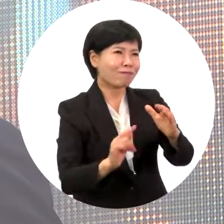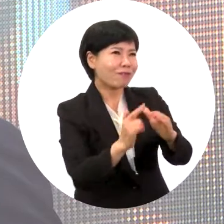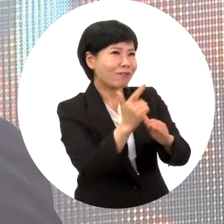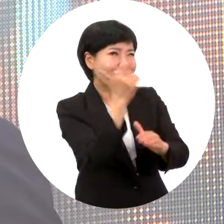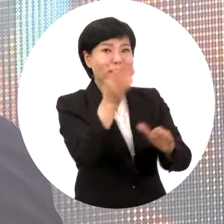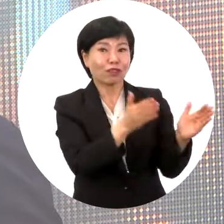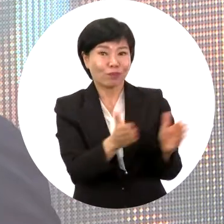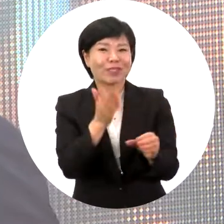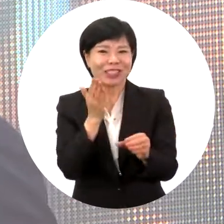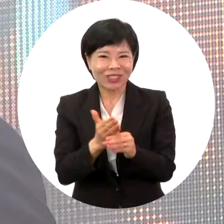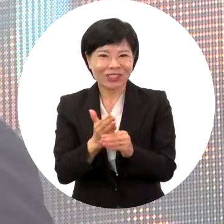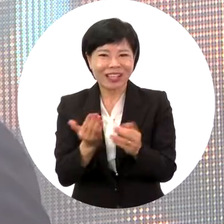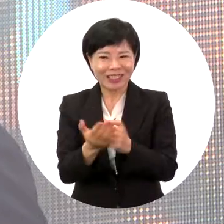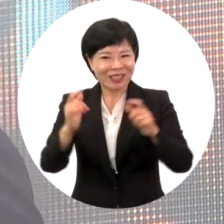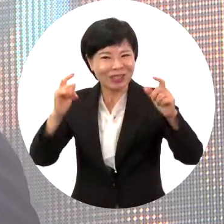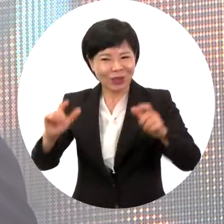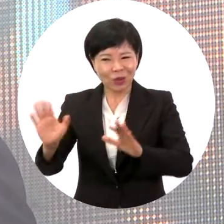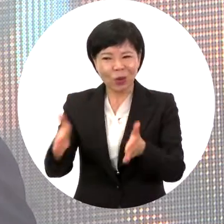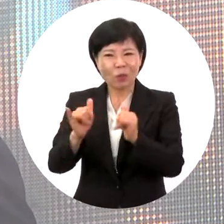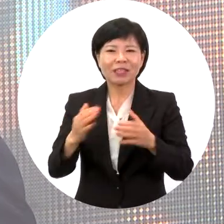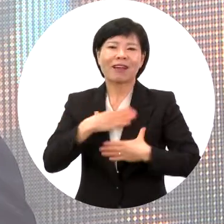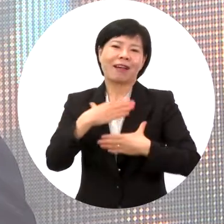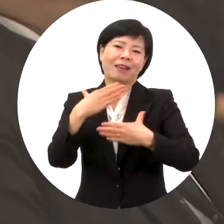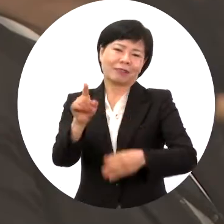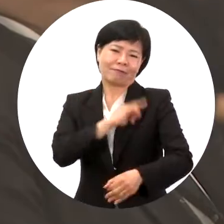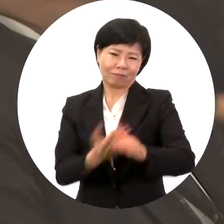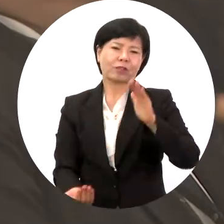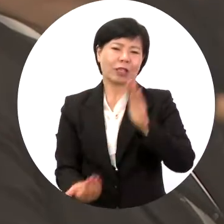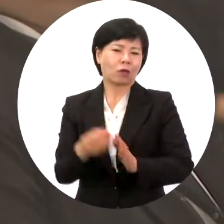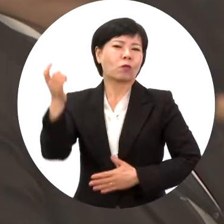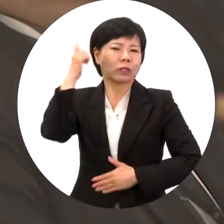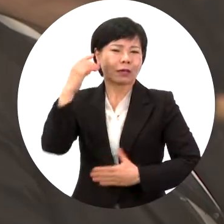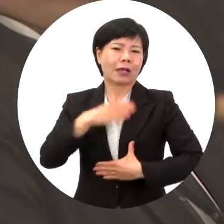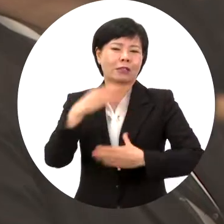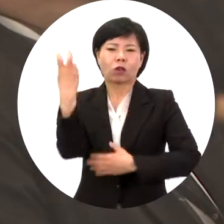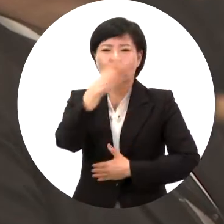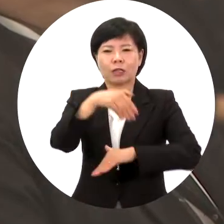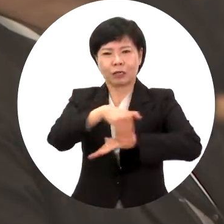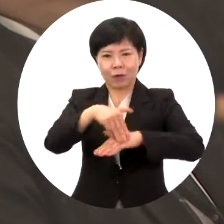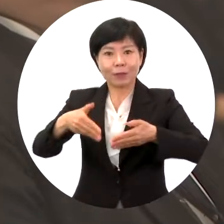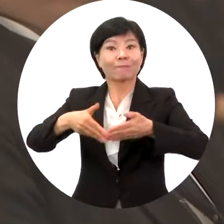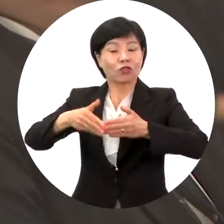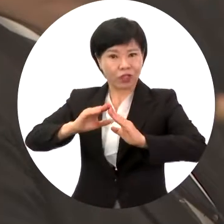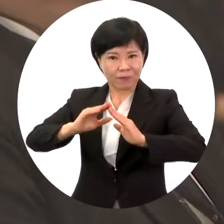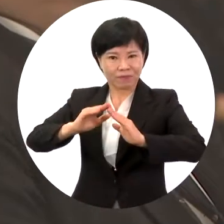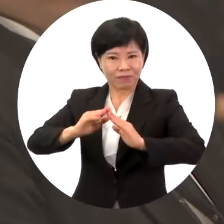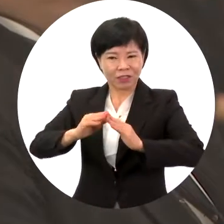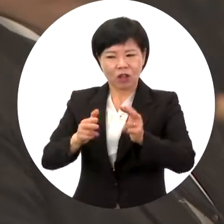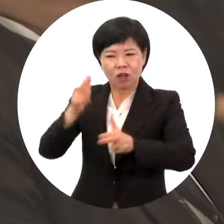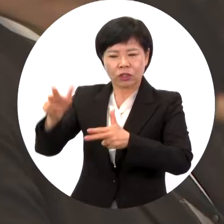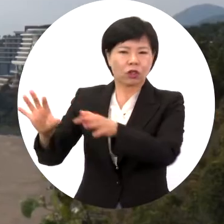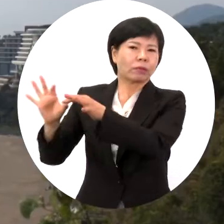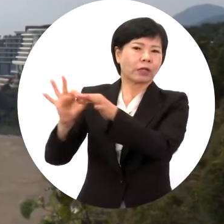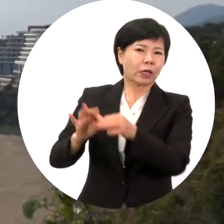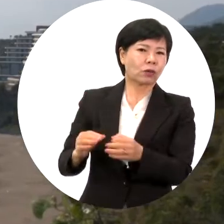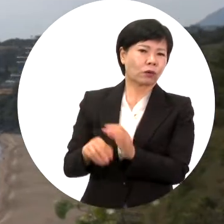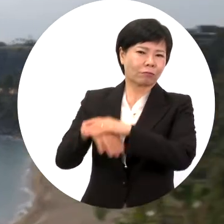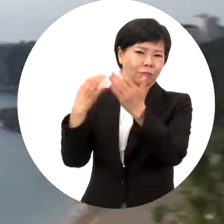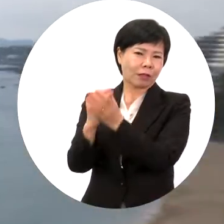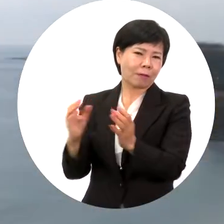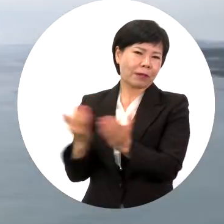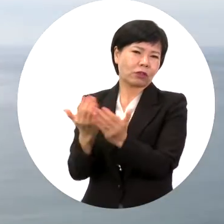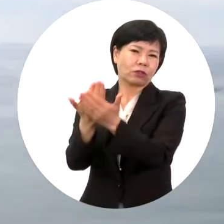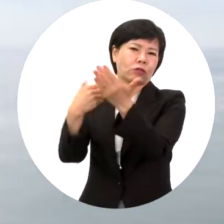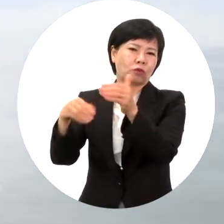준비하고 있는데요. 제주도는 도민 안전을 최우선으로 하는 안전관리 계획을 수립하고 기업의 지속적인 발사를